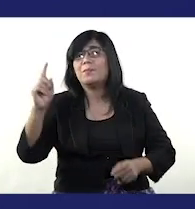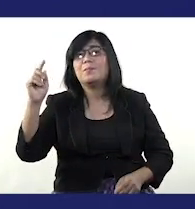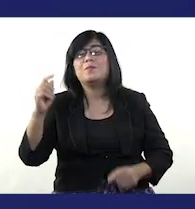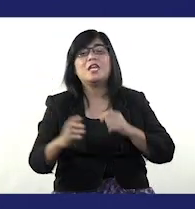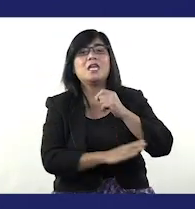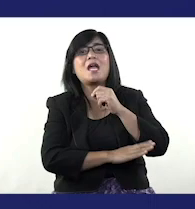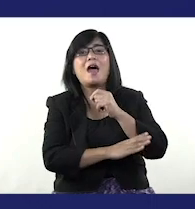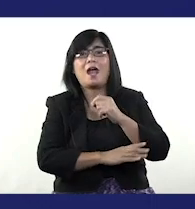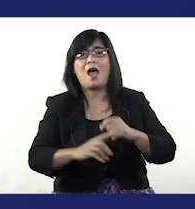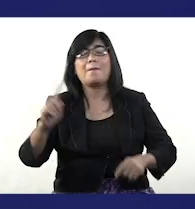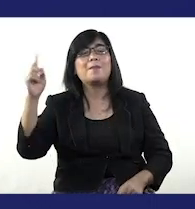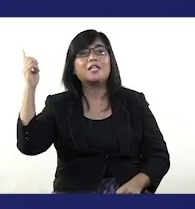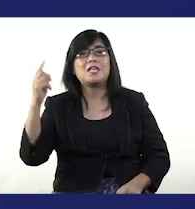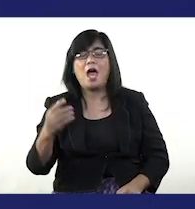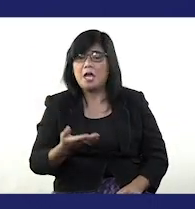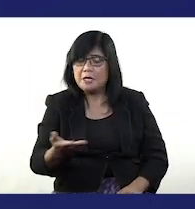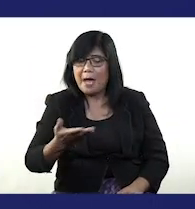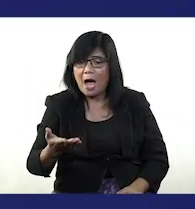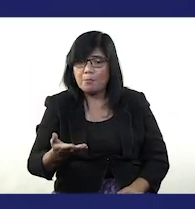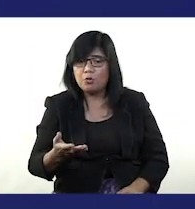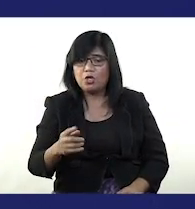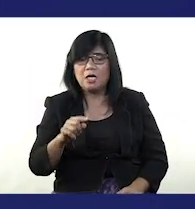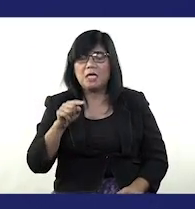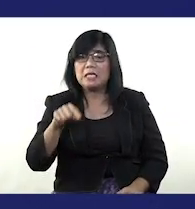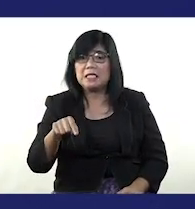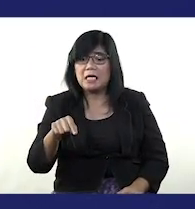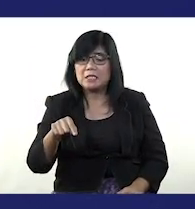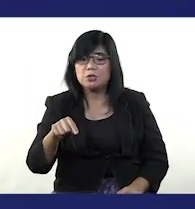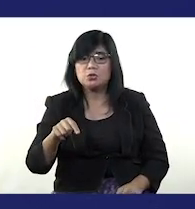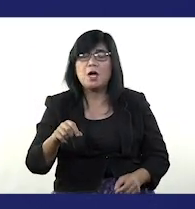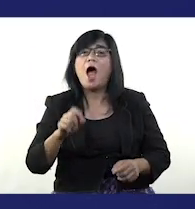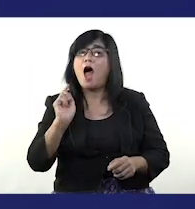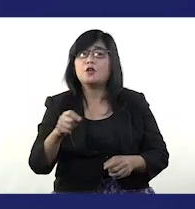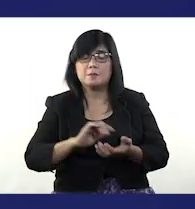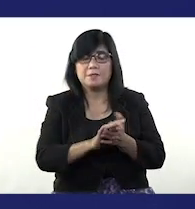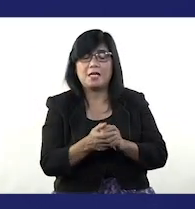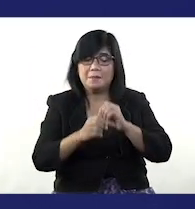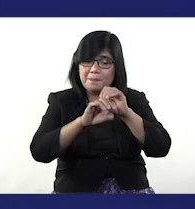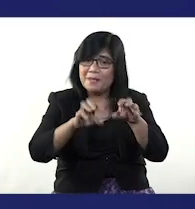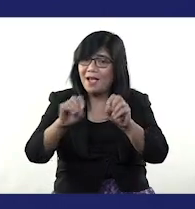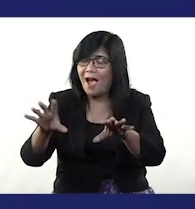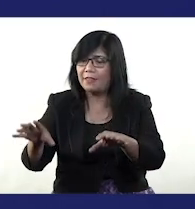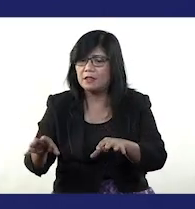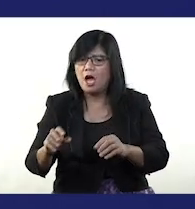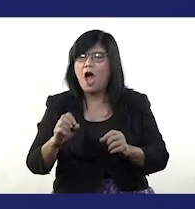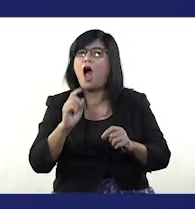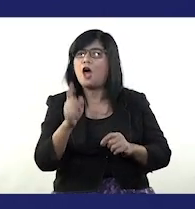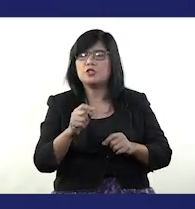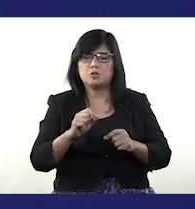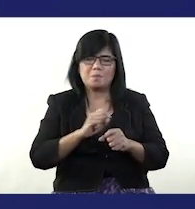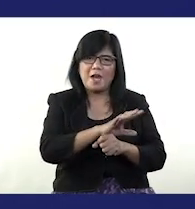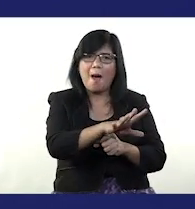dimanapun kita ditempatkan Tuhan disitu kita jadi berkat Hai dimanapun kita ditempatkan Tuhan itu kita harus berdampak